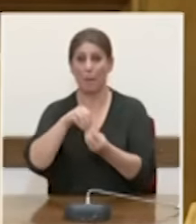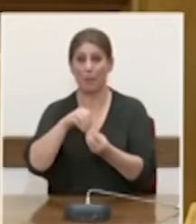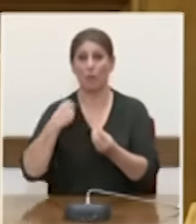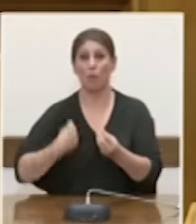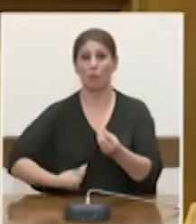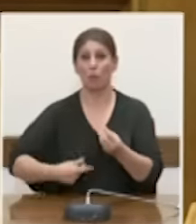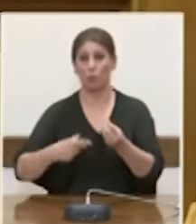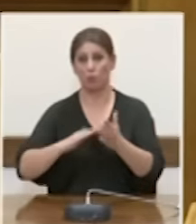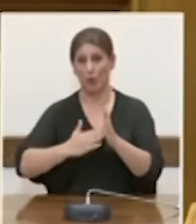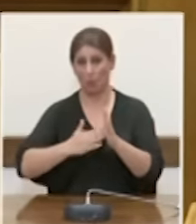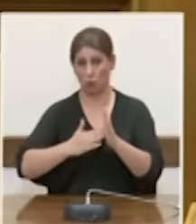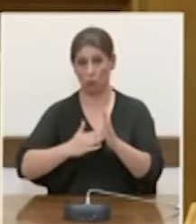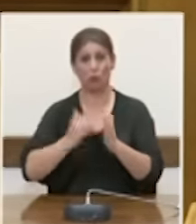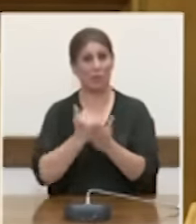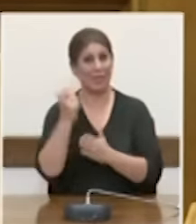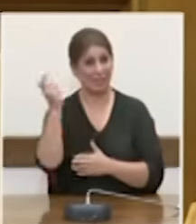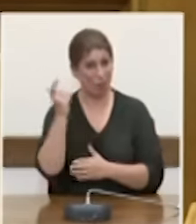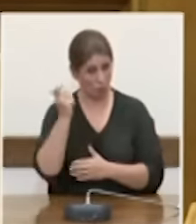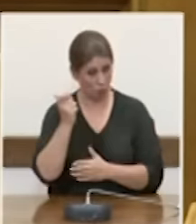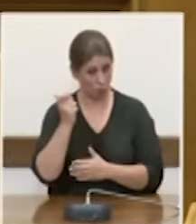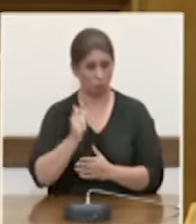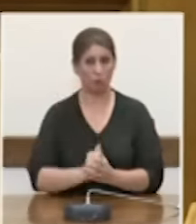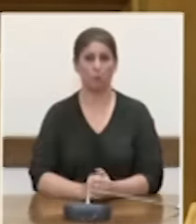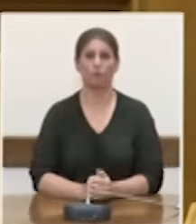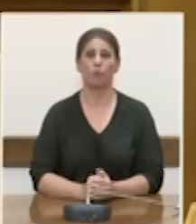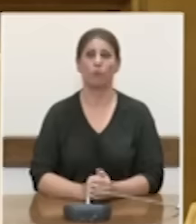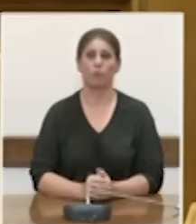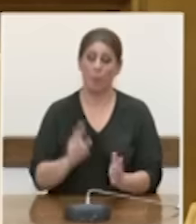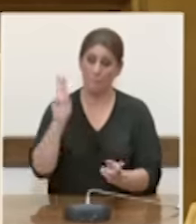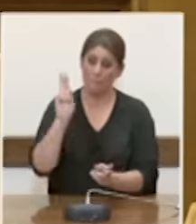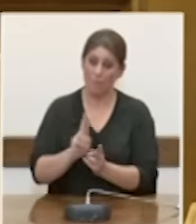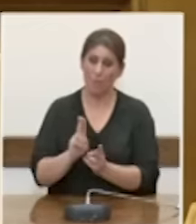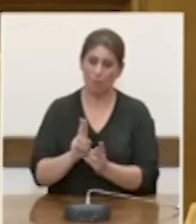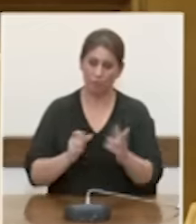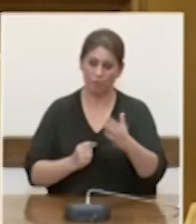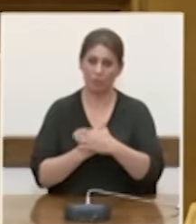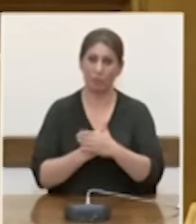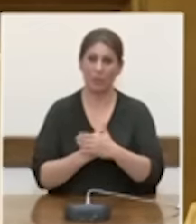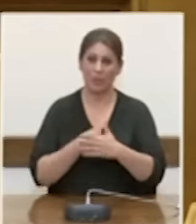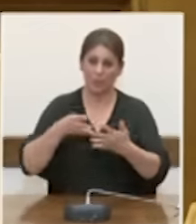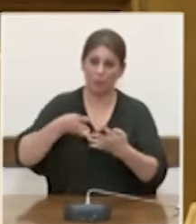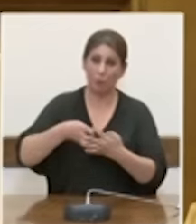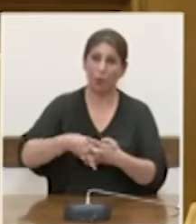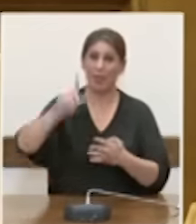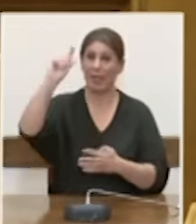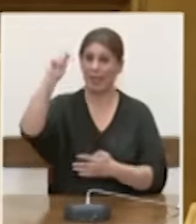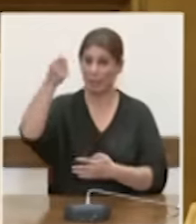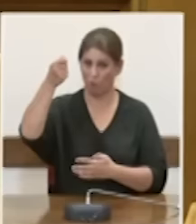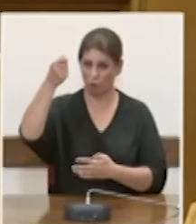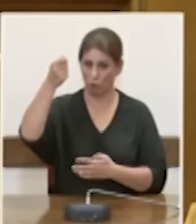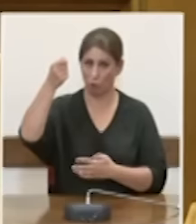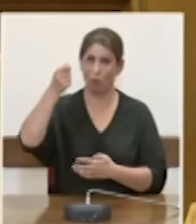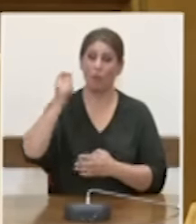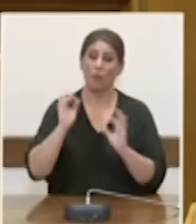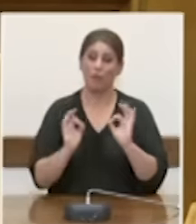δημόσιους υπάλληλους και στους συνταξιούχους, δραστική μείωση και πλαφόν στα τιμολόγια ηλεκτρικού ρεύματος,